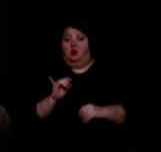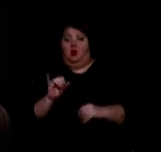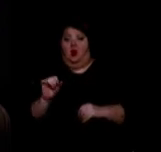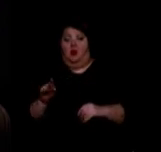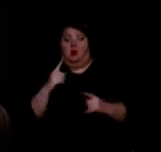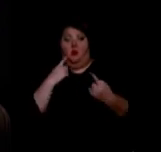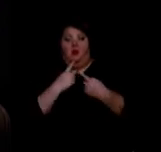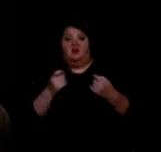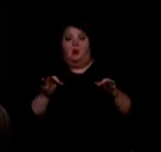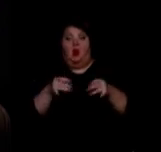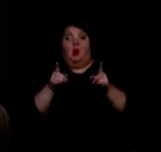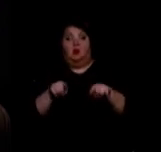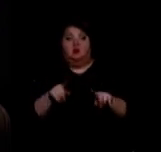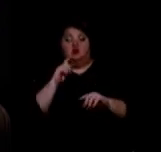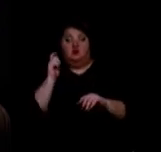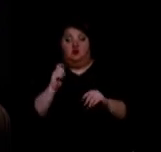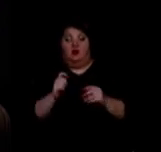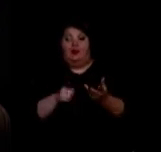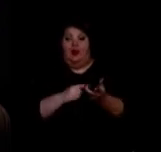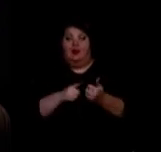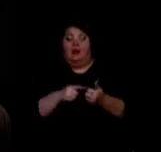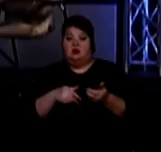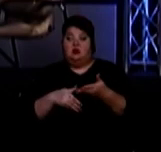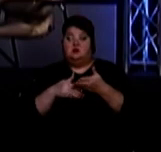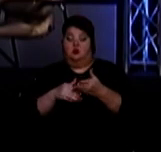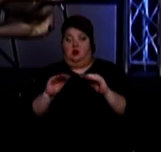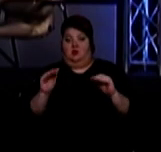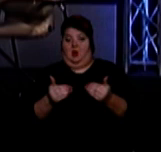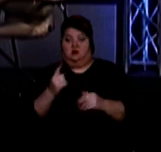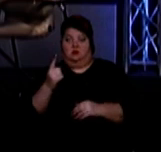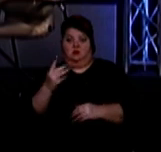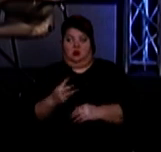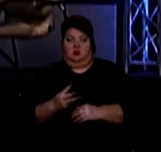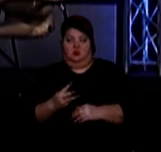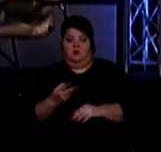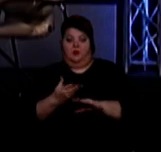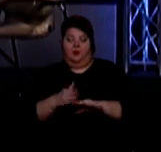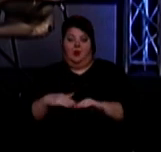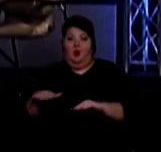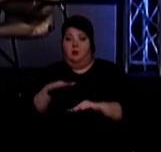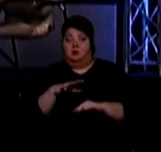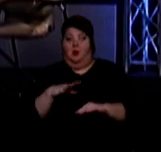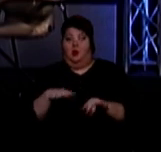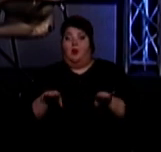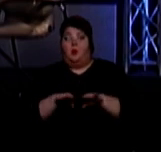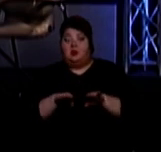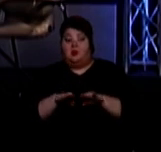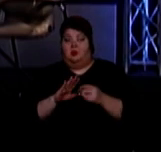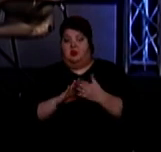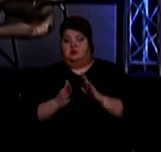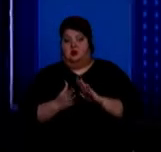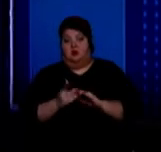що в Україні загалом кількість донорів зменшилася на третину. На Полтавщині була подібна ситуація, чи трішки